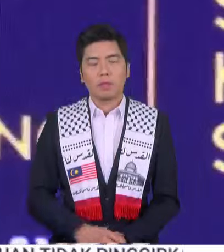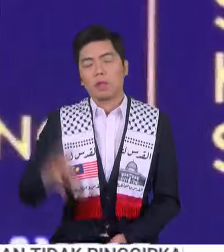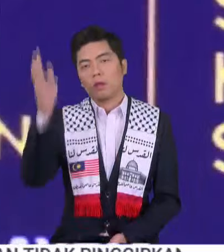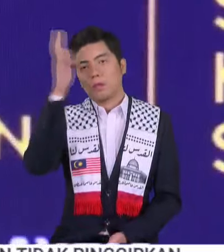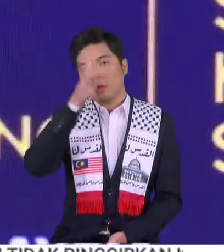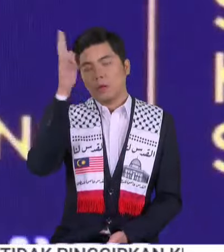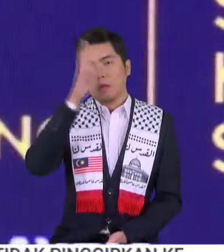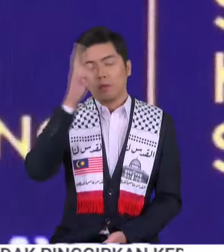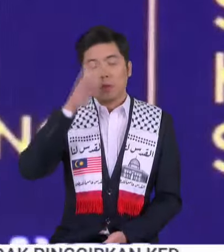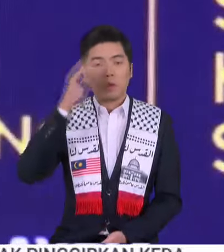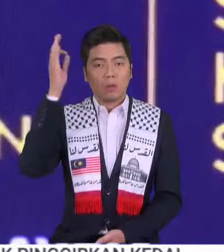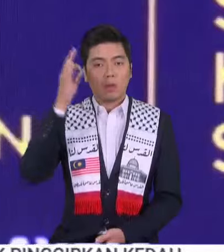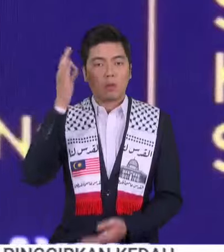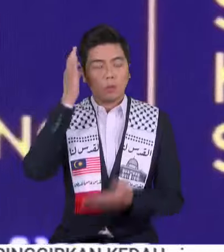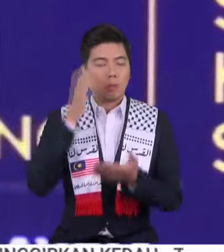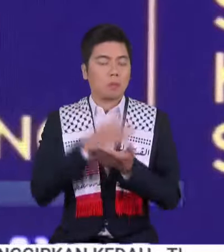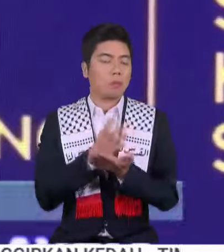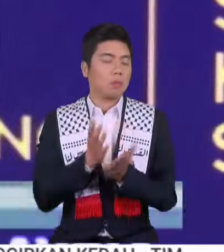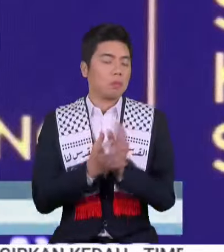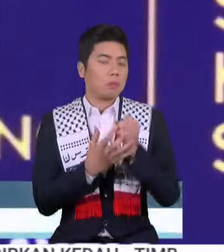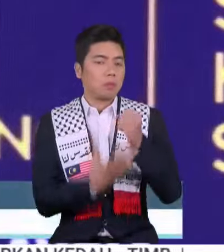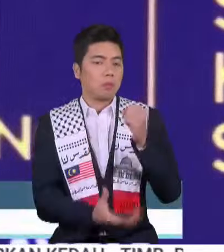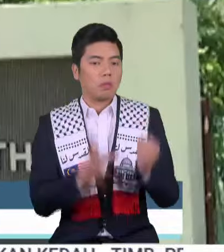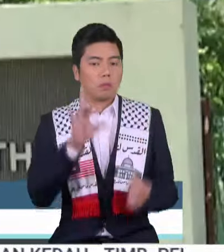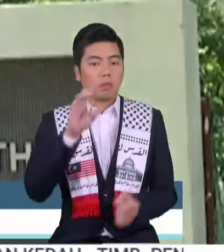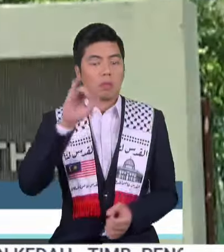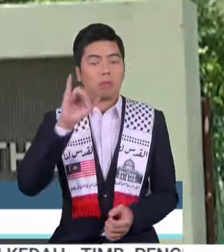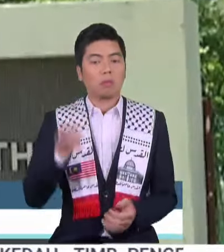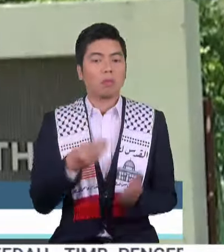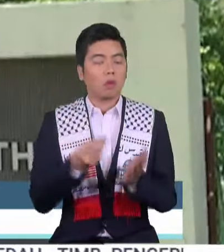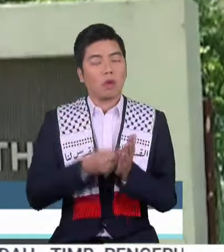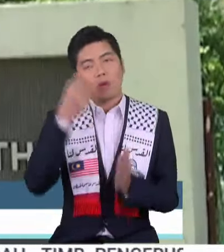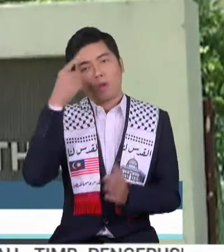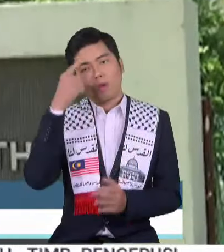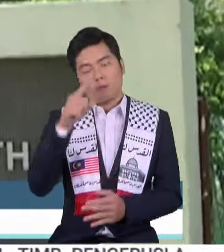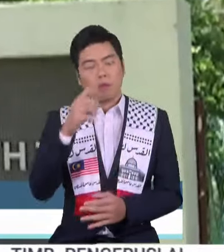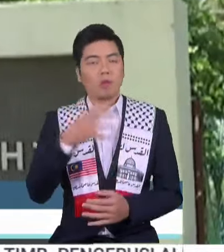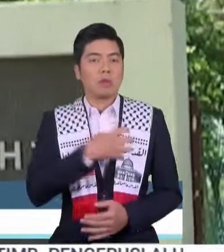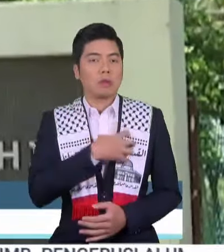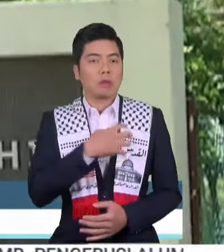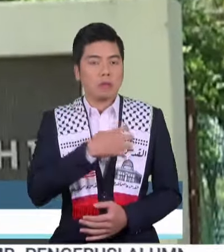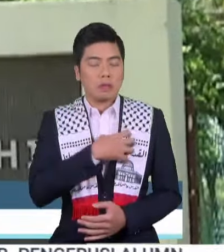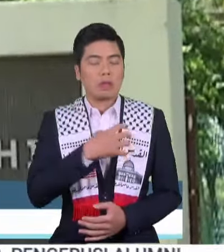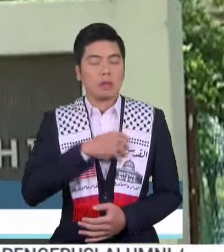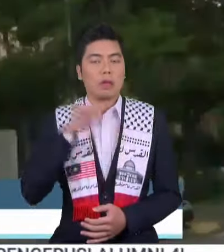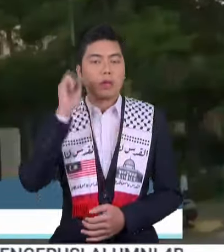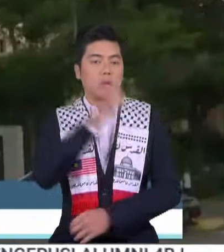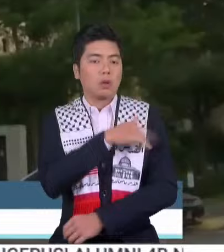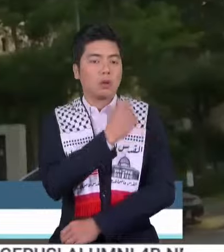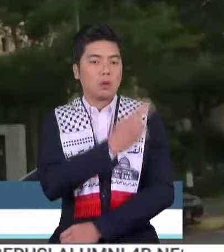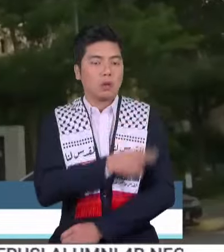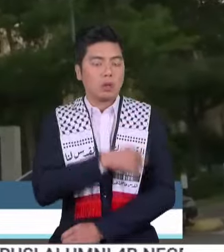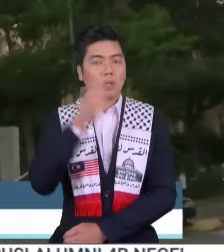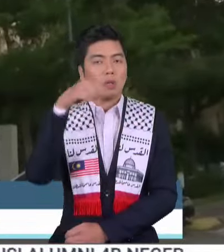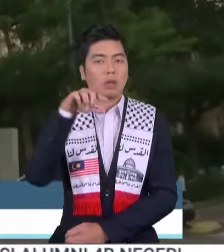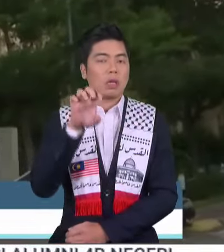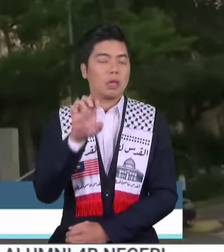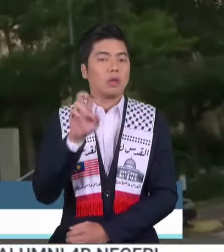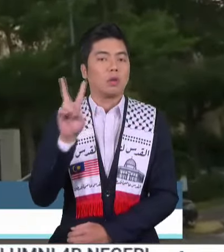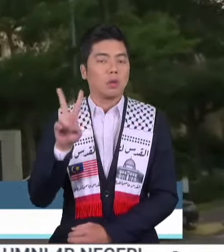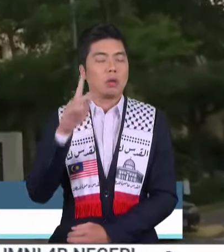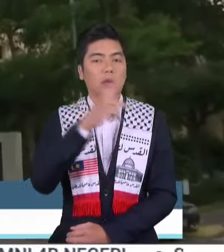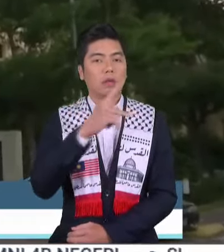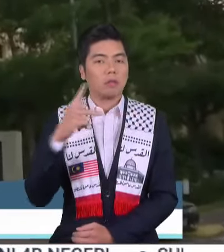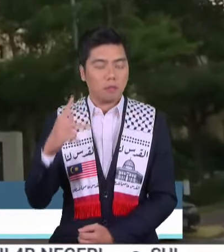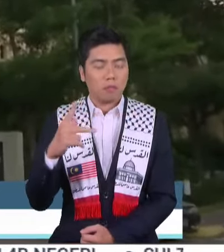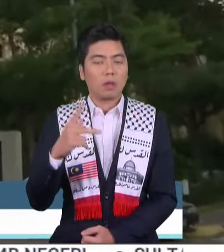Kerajaan Persekutuan memperuntukkan RM80 juta ringgit untuk mewujudkan pusat jantung Sabah di Hospital Queen Elizabeth HQE2 Kota